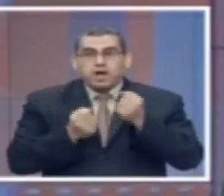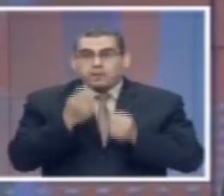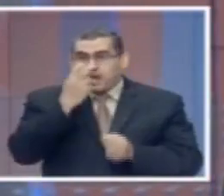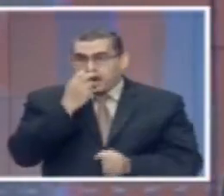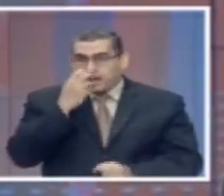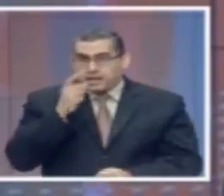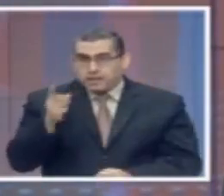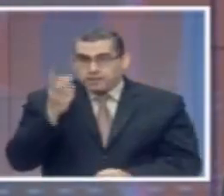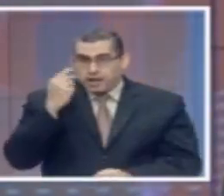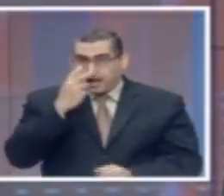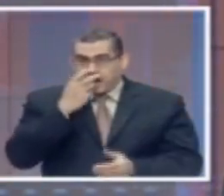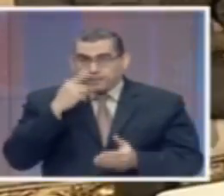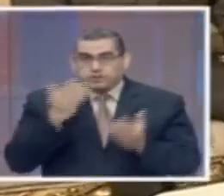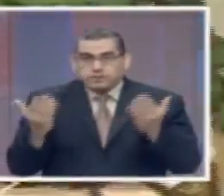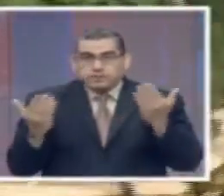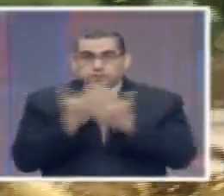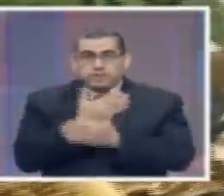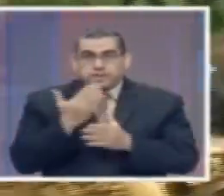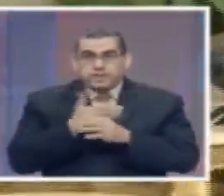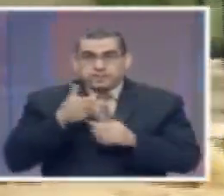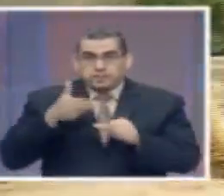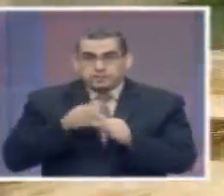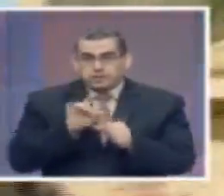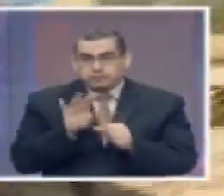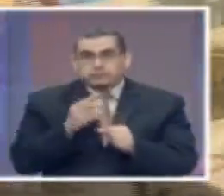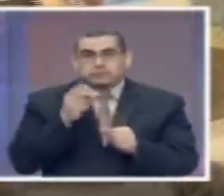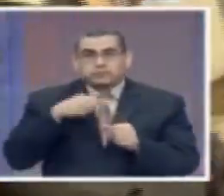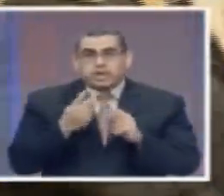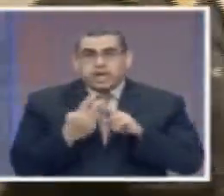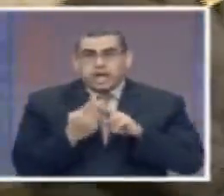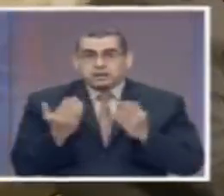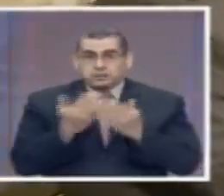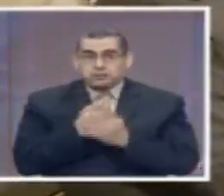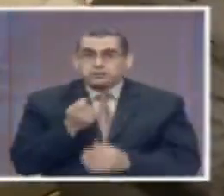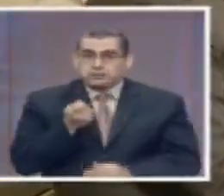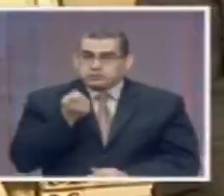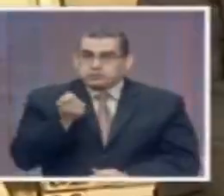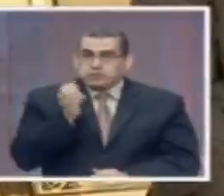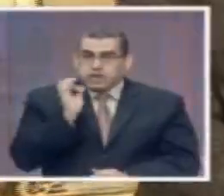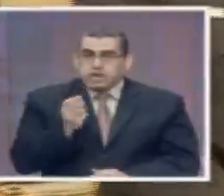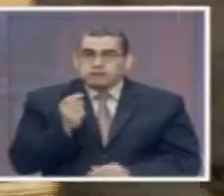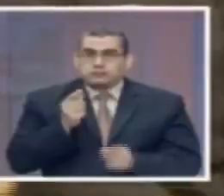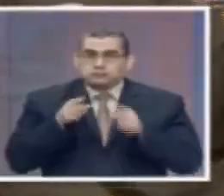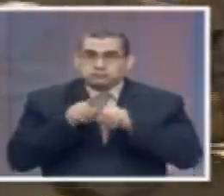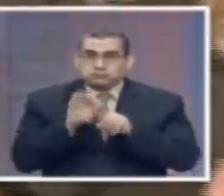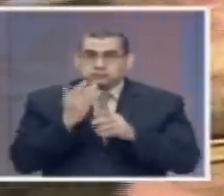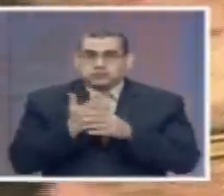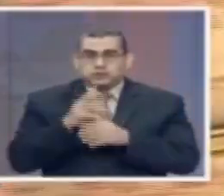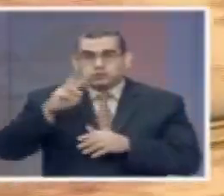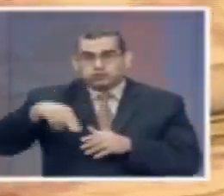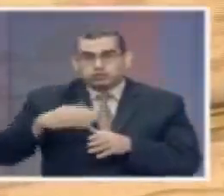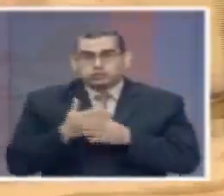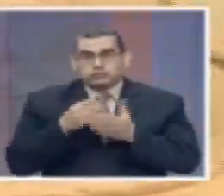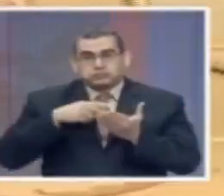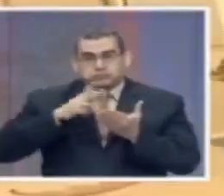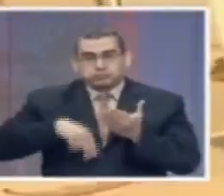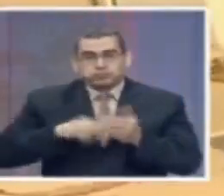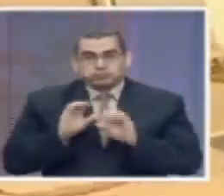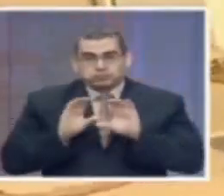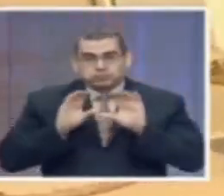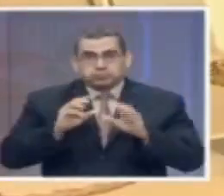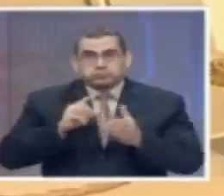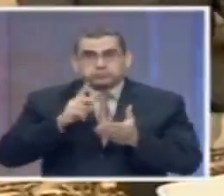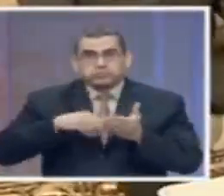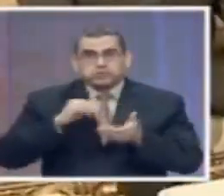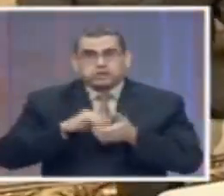مالك السيارات المتقادمة لإحلالها بأخرى جديدة تعمل بطاقة الغاز بهدف دعم الإجراءات التمويلية